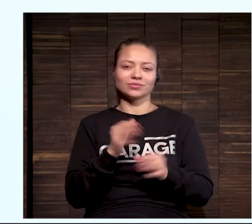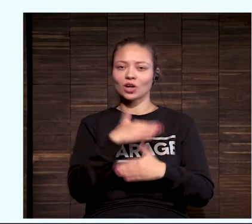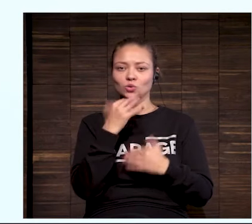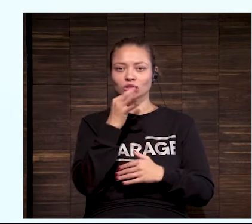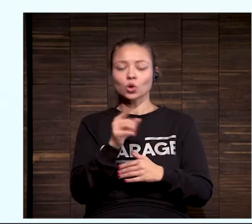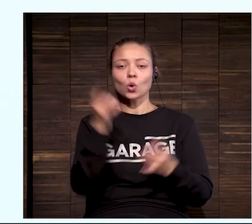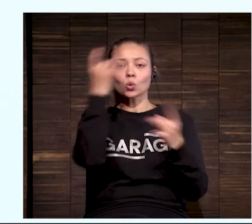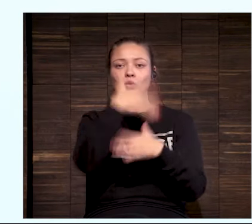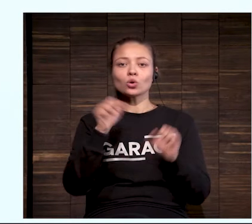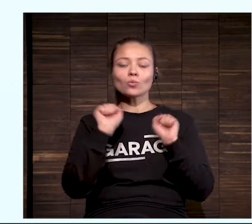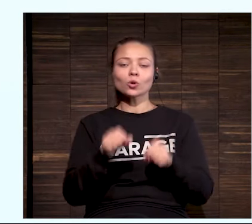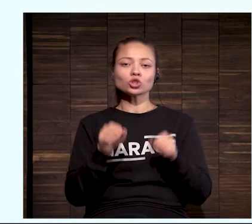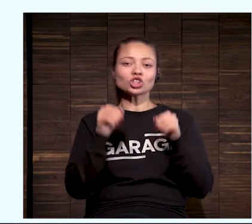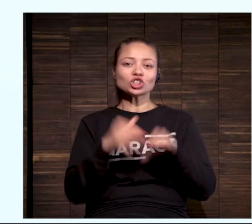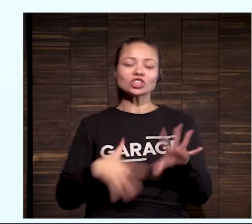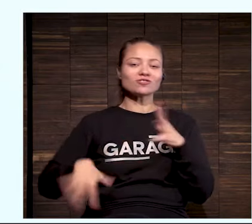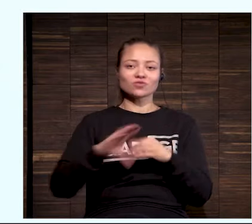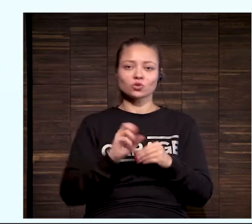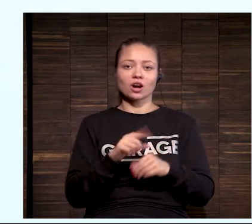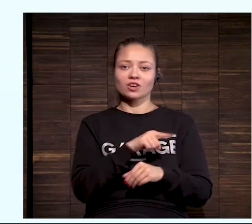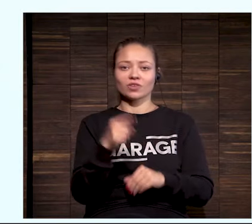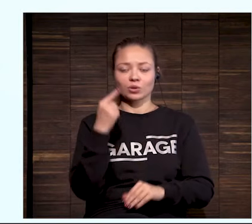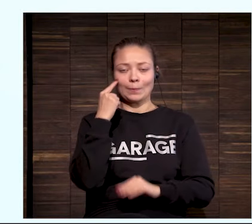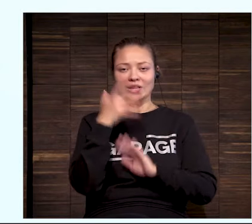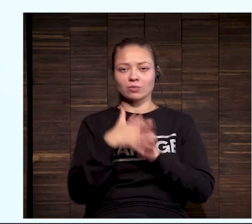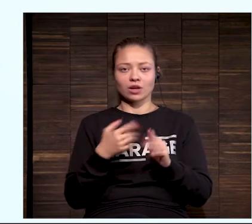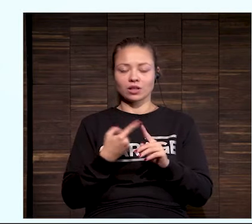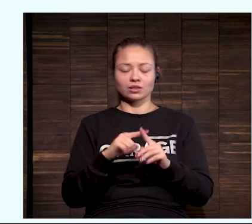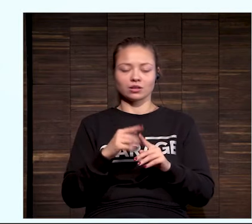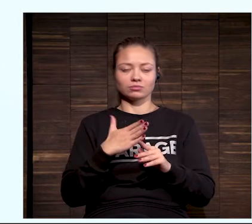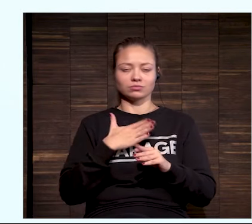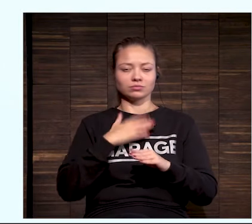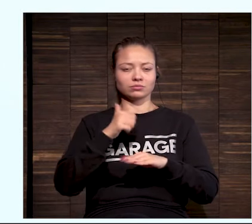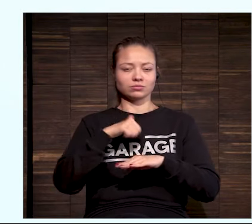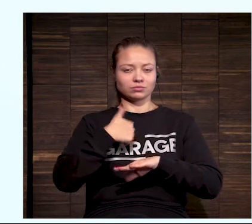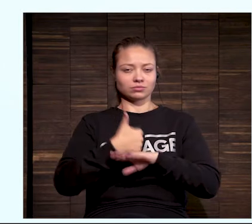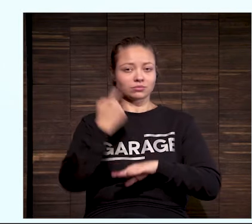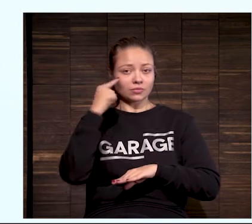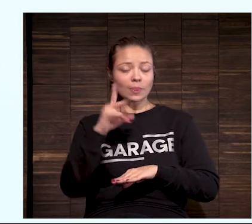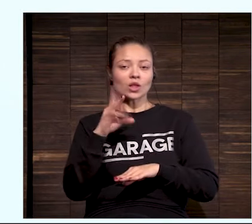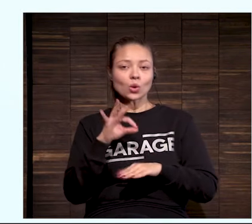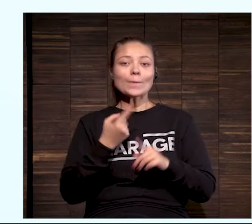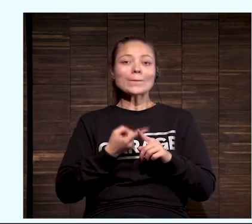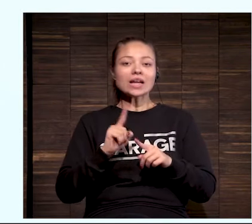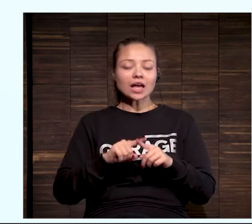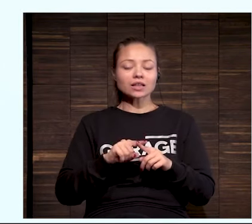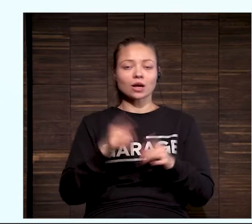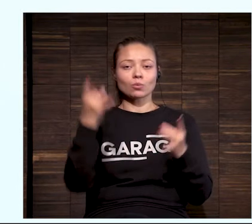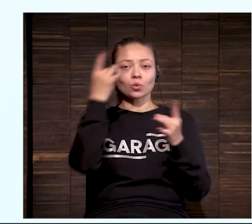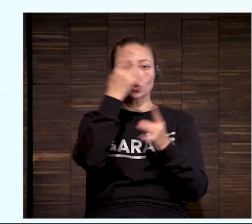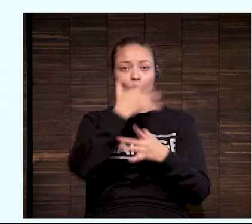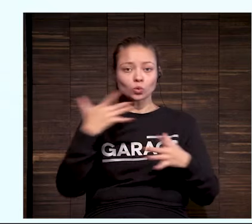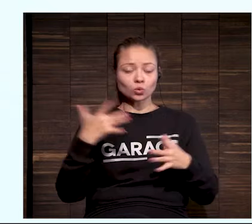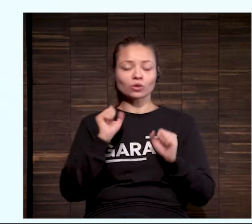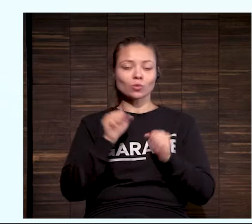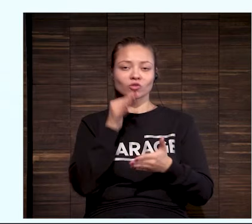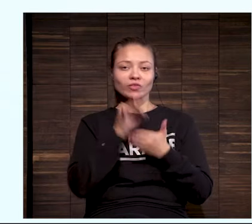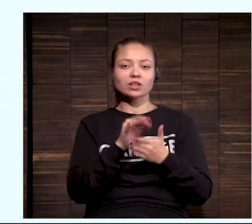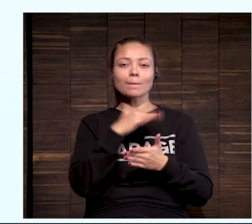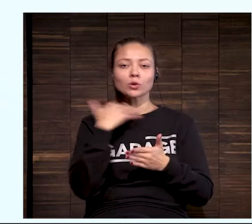культура может решить все как вы понимаете это моя лет мотив но при этом культура может ответить на множество разных вопросов